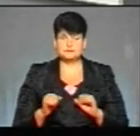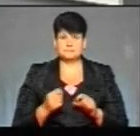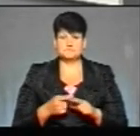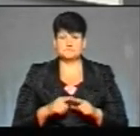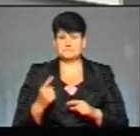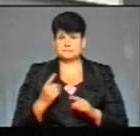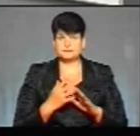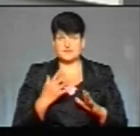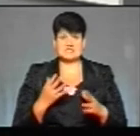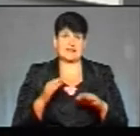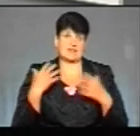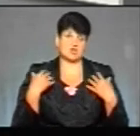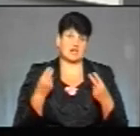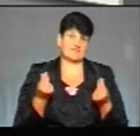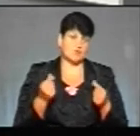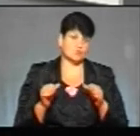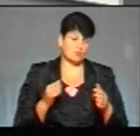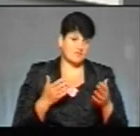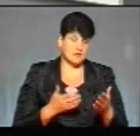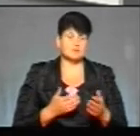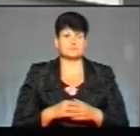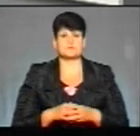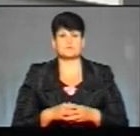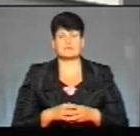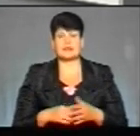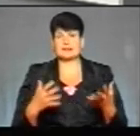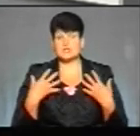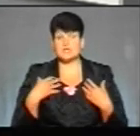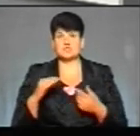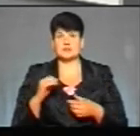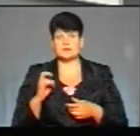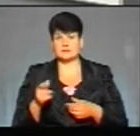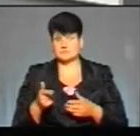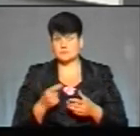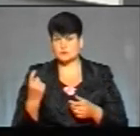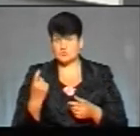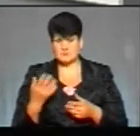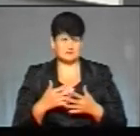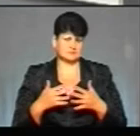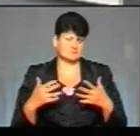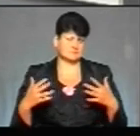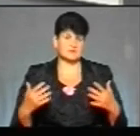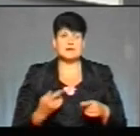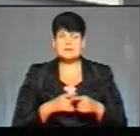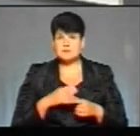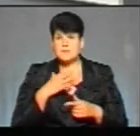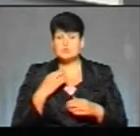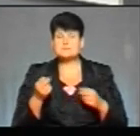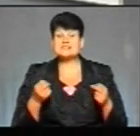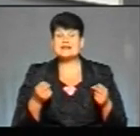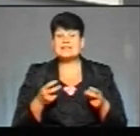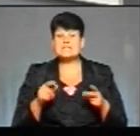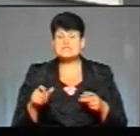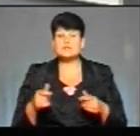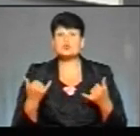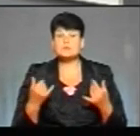за все, начальники фінансових управлінь, навіть начальники житлово-комунальних господарств і так далі. Тобто це ряд спеціалістів, які сьогодні